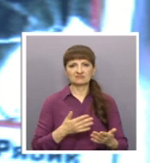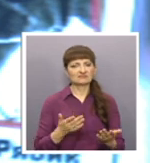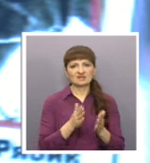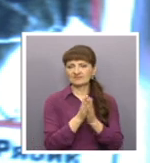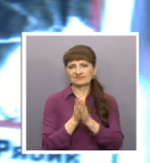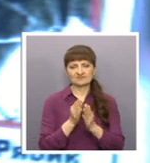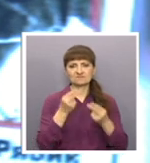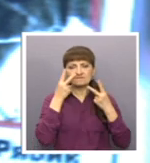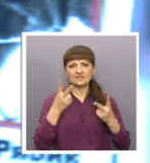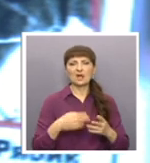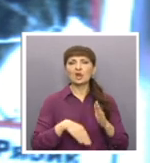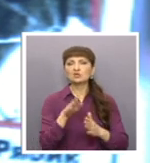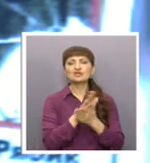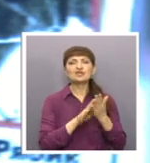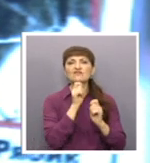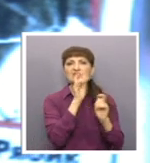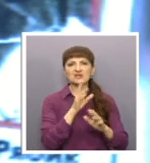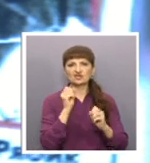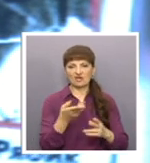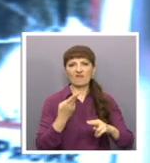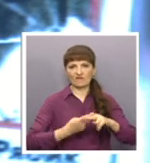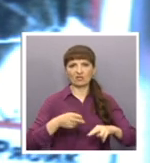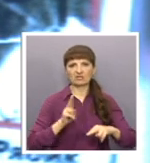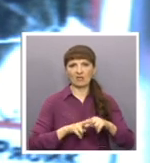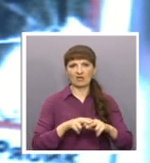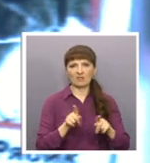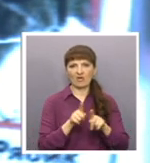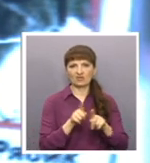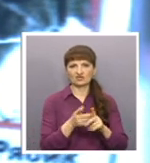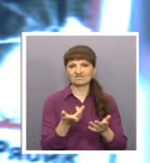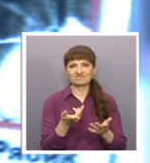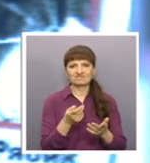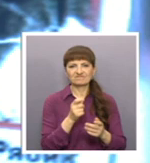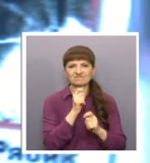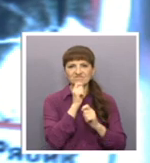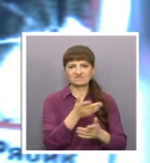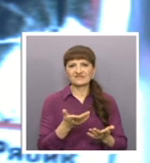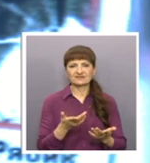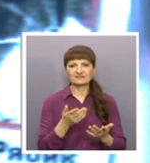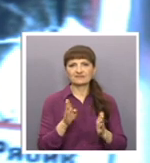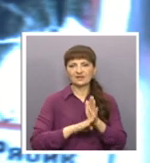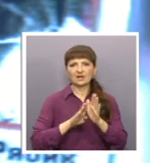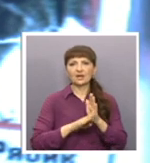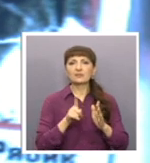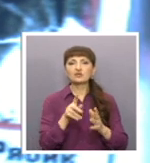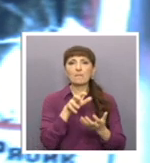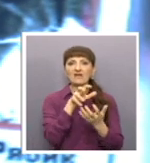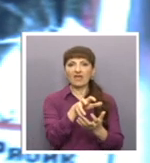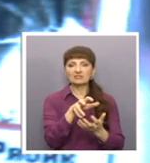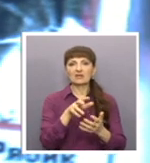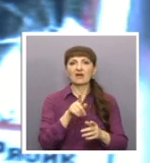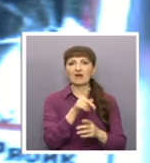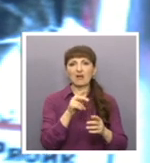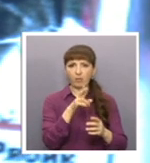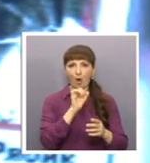уже, лучше ничего не дарить, чем вот такие вот, простите, подачки. Это на самом деле подачка, учитывая, что пакет предназначен не